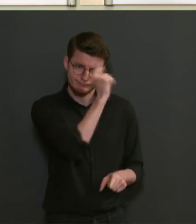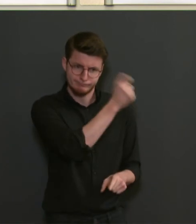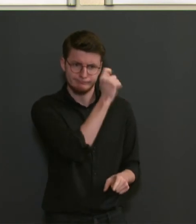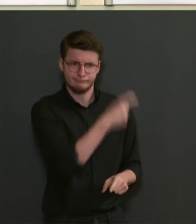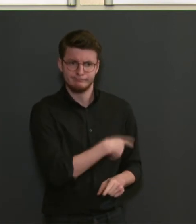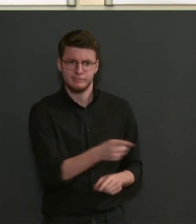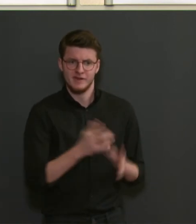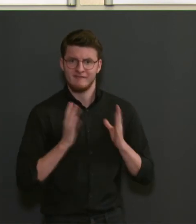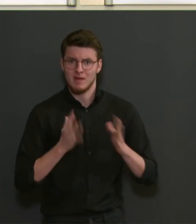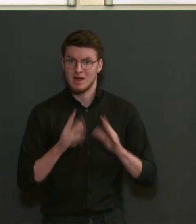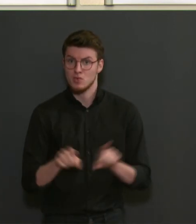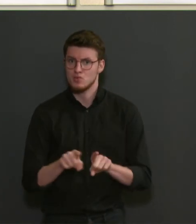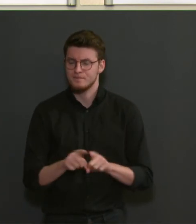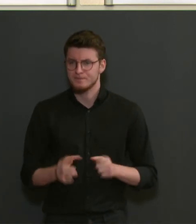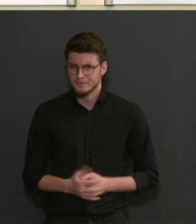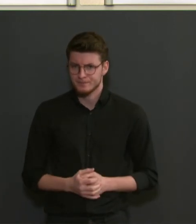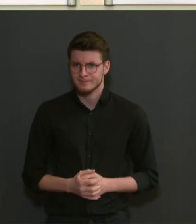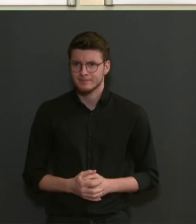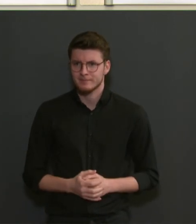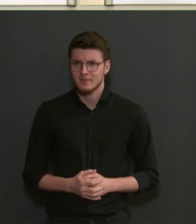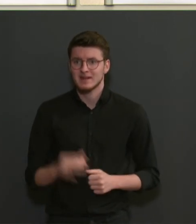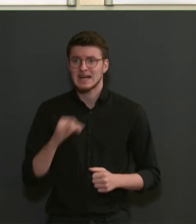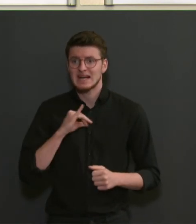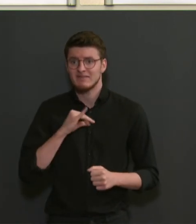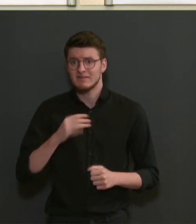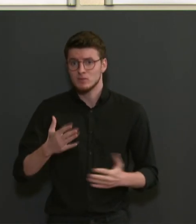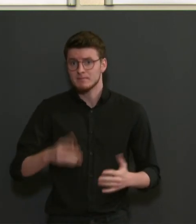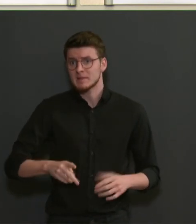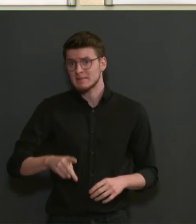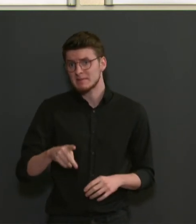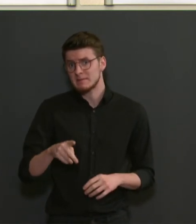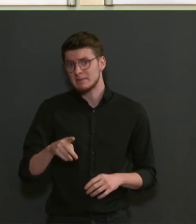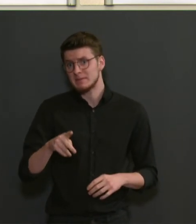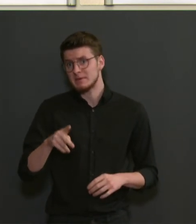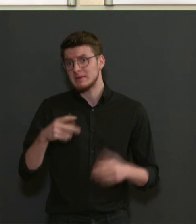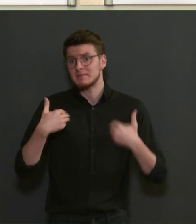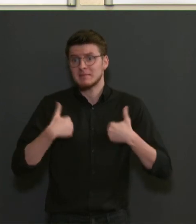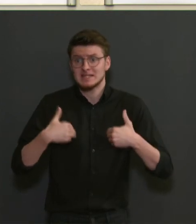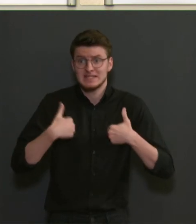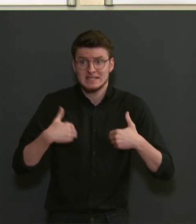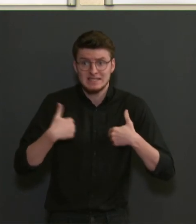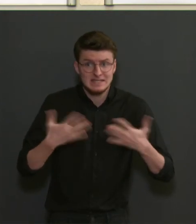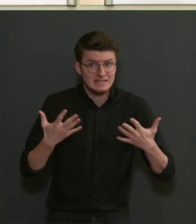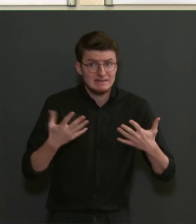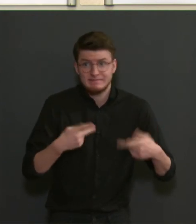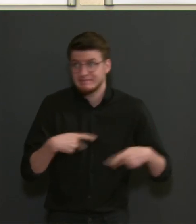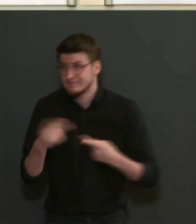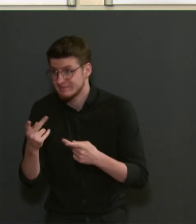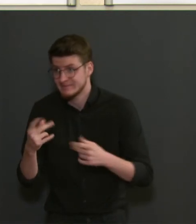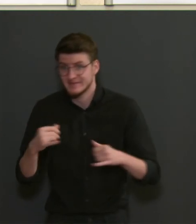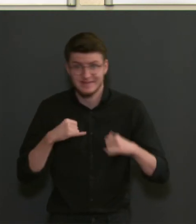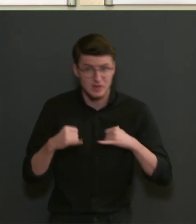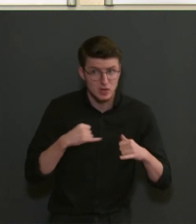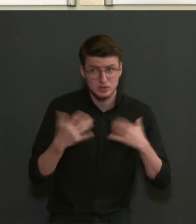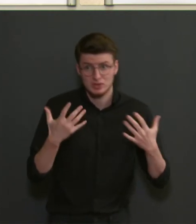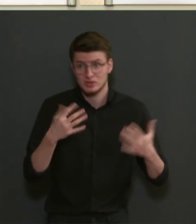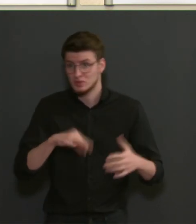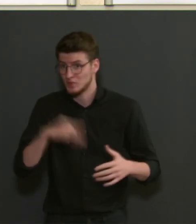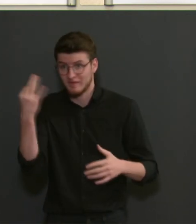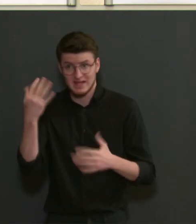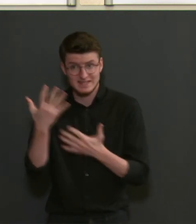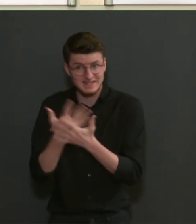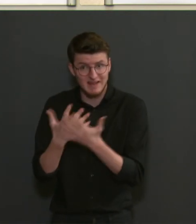Maar de toestroom van nieuwe COVID-patiënten blijft hoog, te hoog. Dit aantal moet snel en drastisch